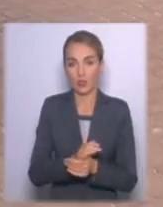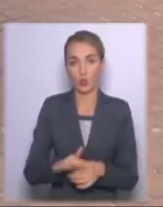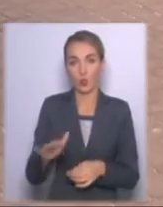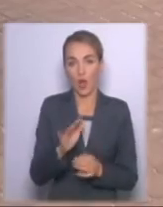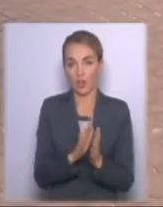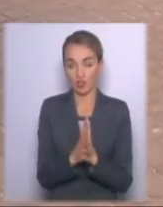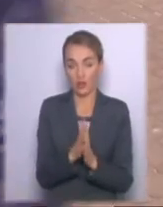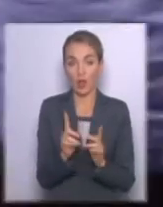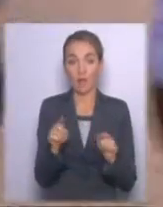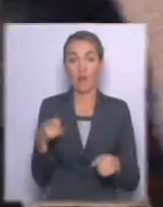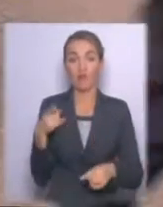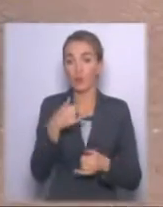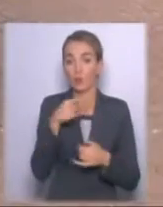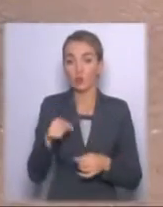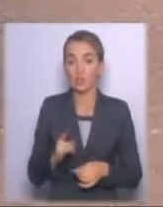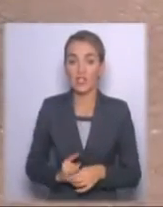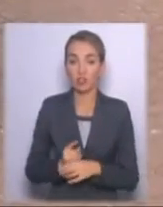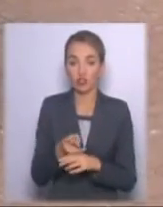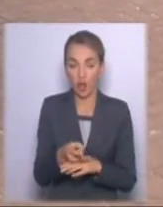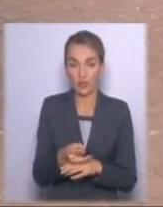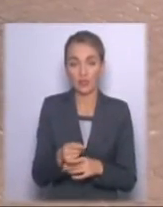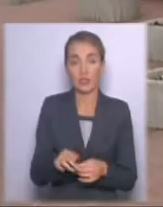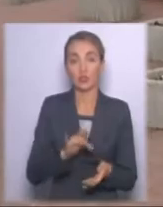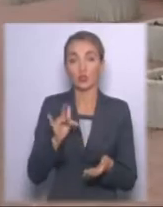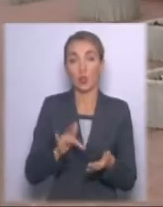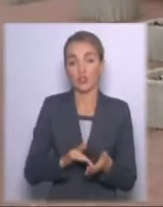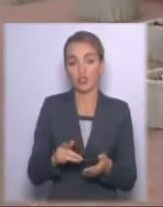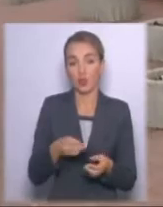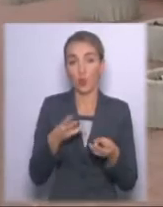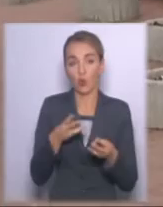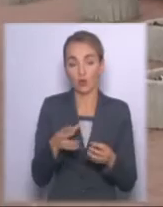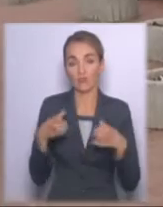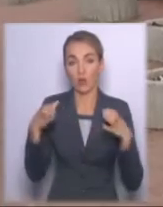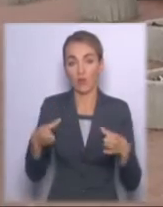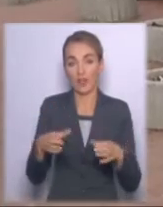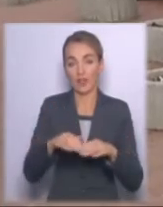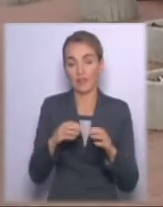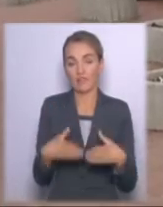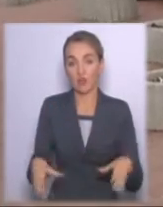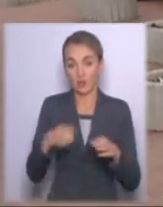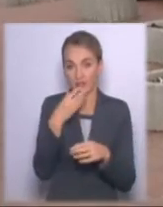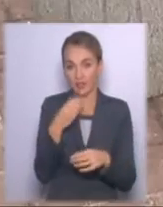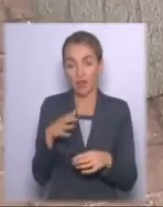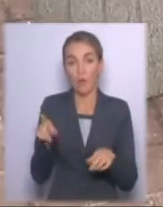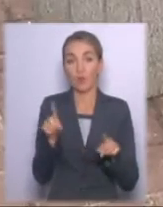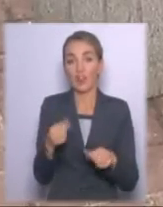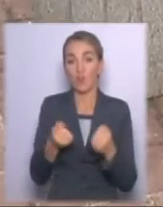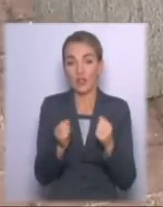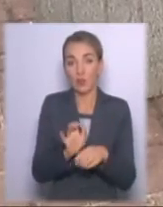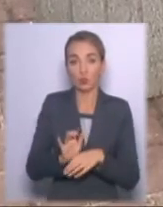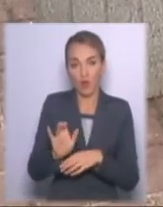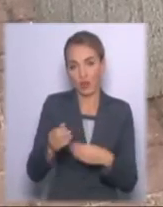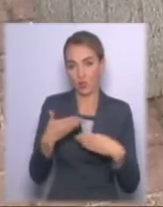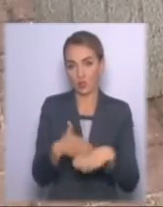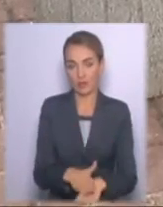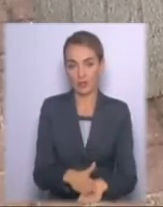Хрещатика. Аби авто не могли сюди заїжджати, столичні комунальники встановили вазони з квітами. Проте водії їх посували і розбили.